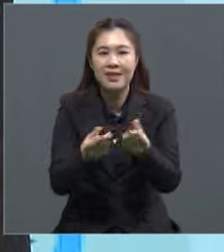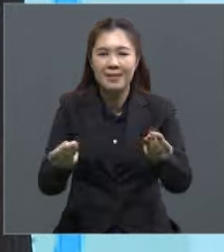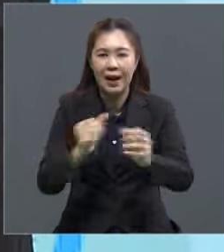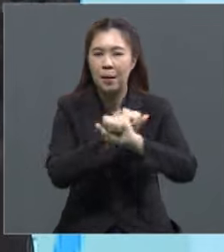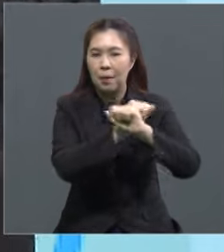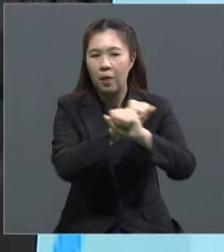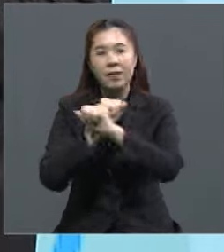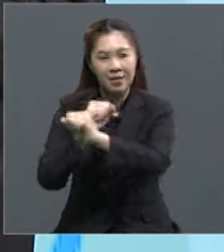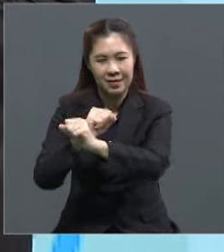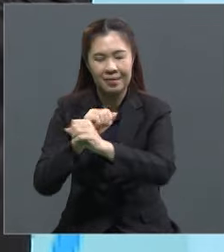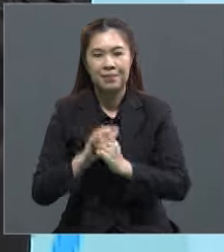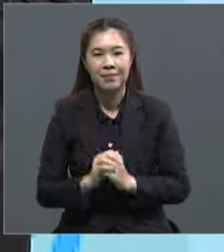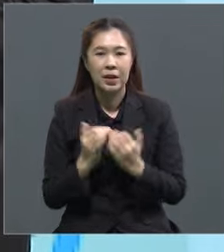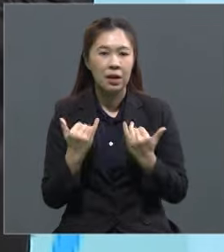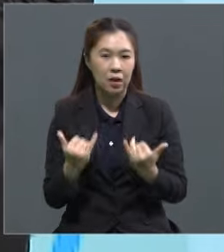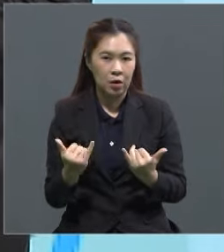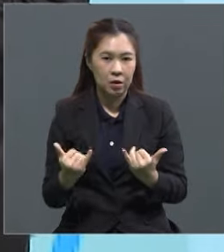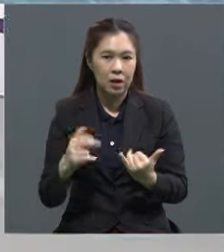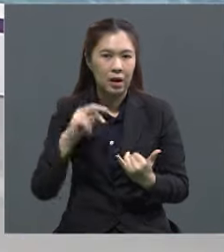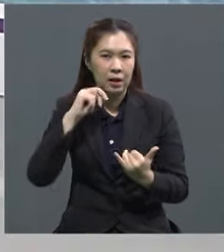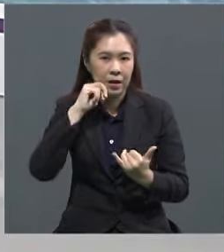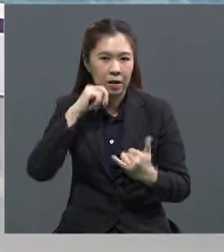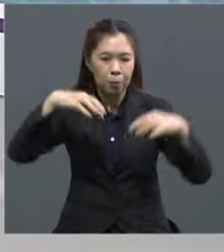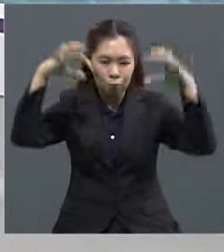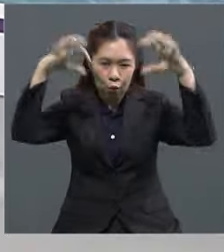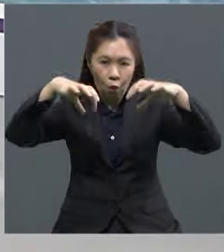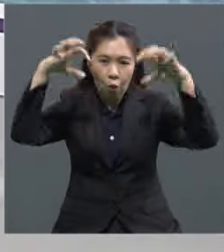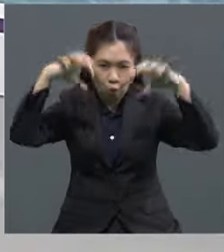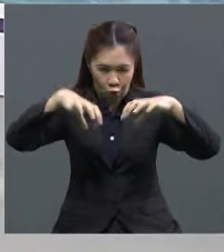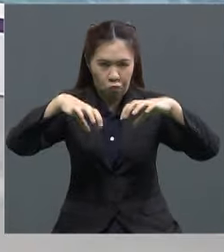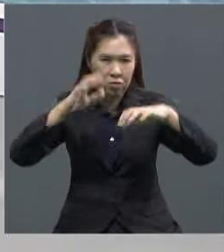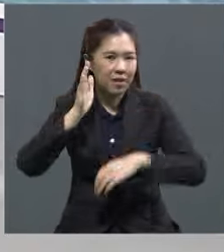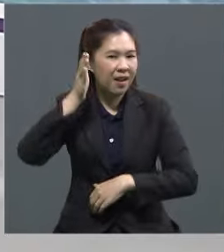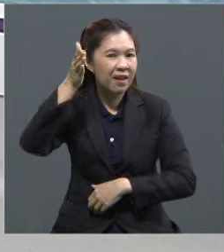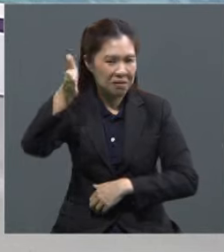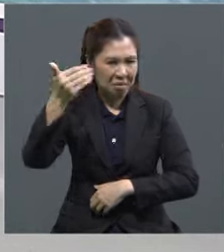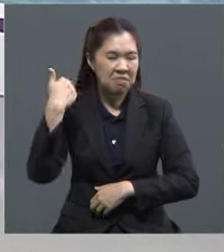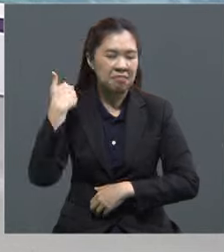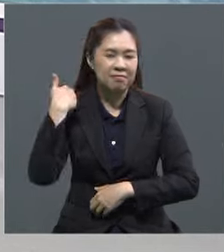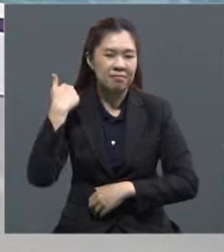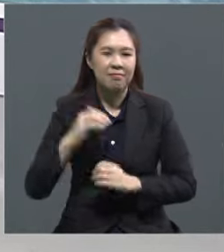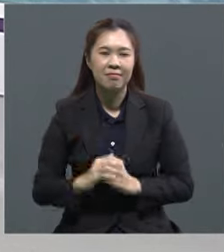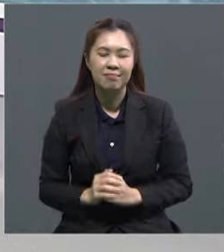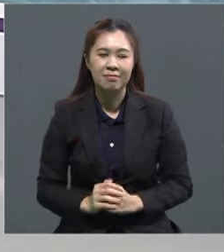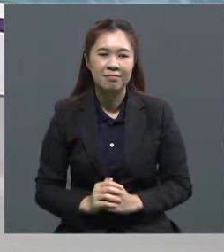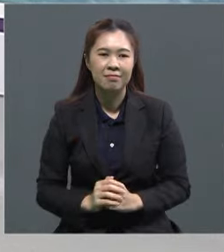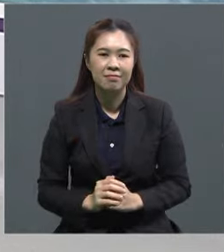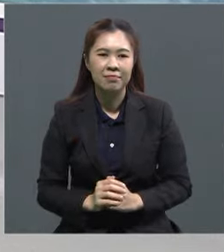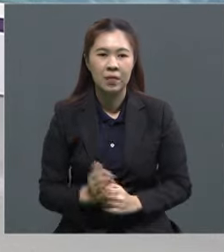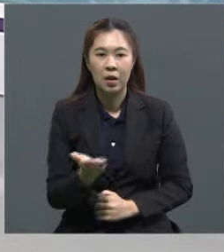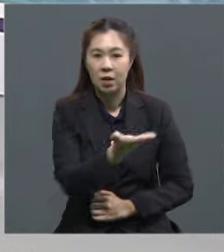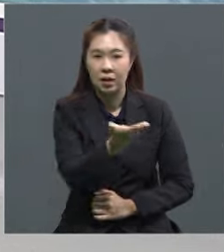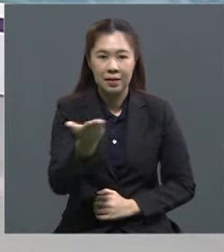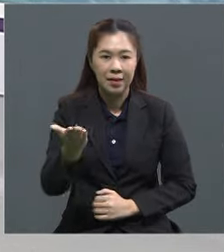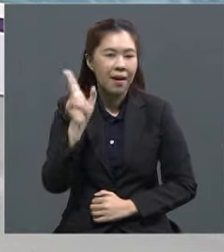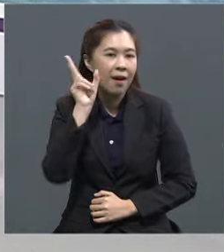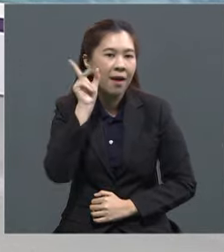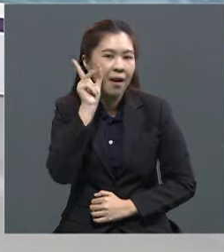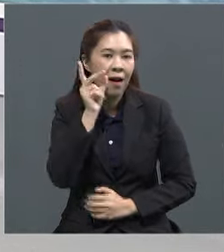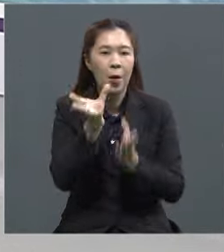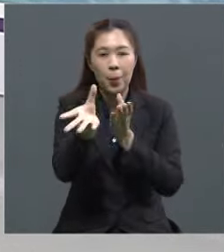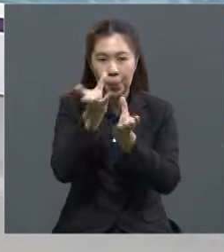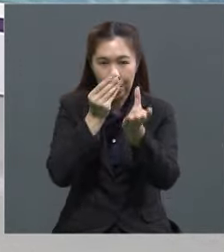อย่างไรก็ตามเนี่ยในช่วงนี้ก็จะมีปริมาณฝนมาอีกในระดับนึงนะครับพี่น้องประชาชนคงติดตามข่าวของ